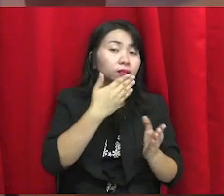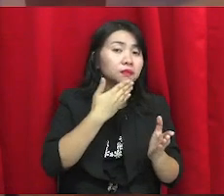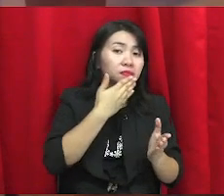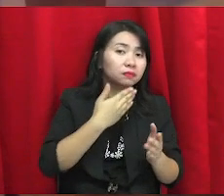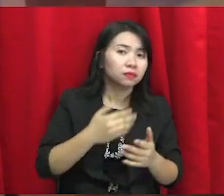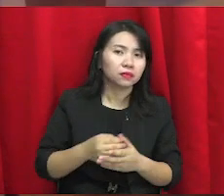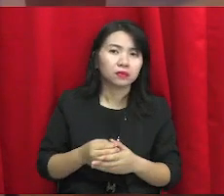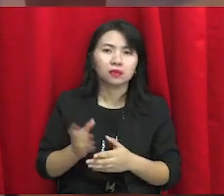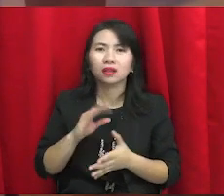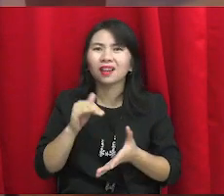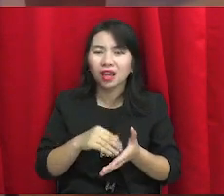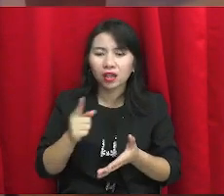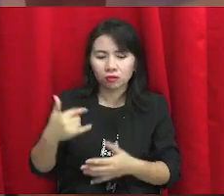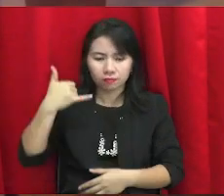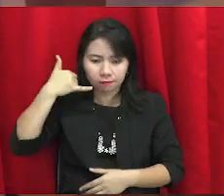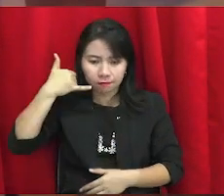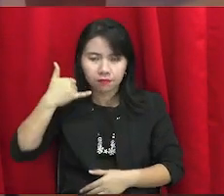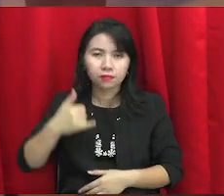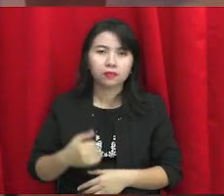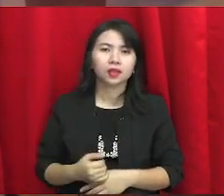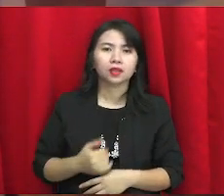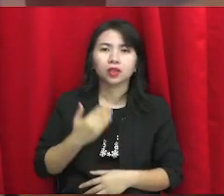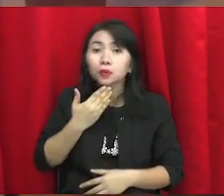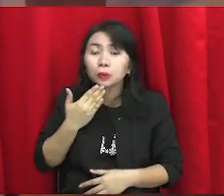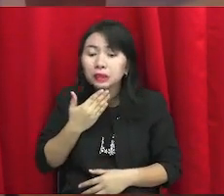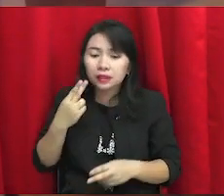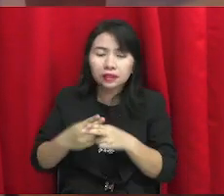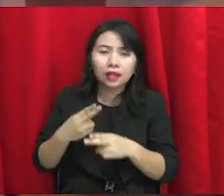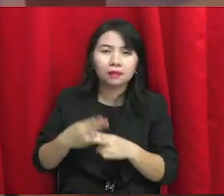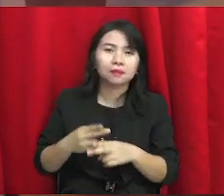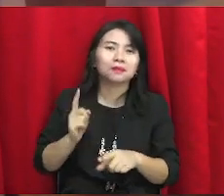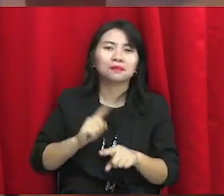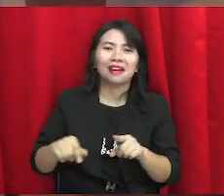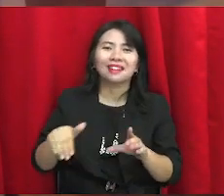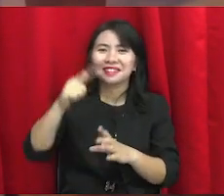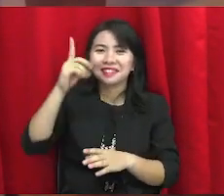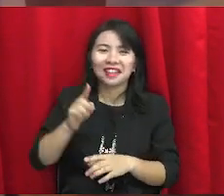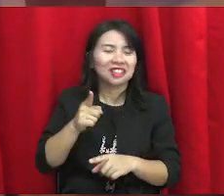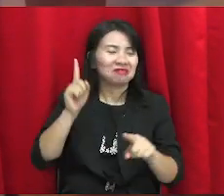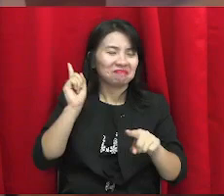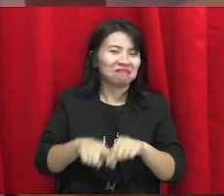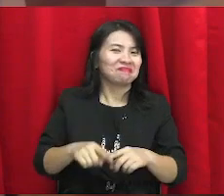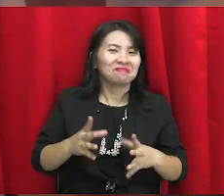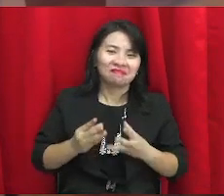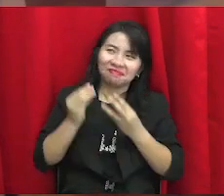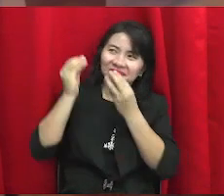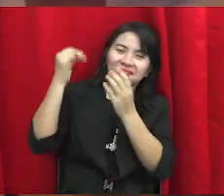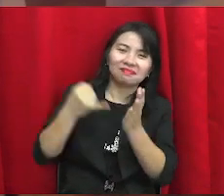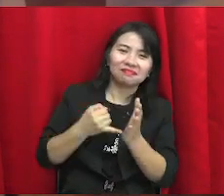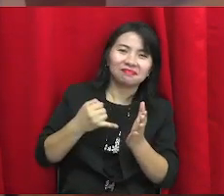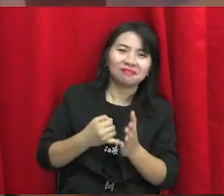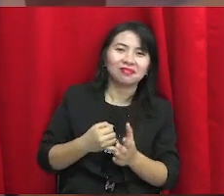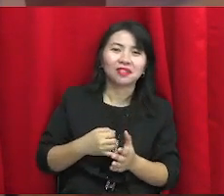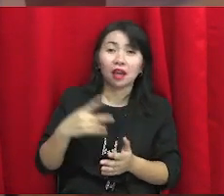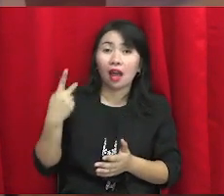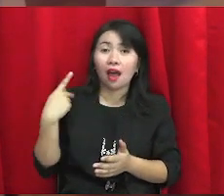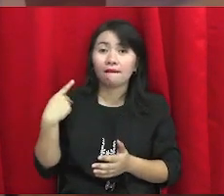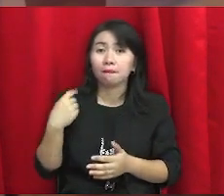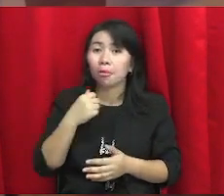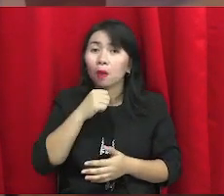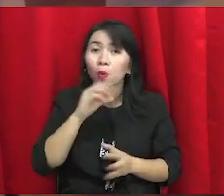na sweet, ganyan-ganyan po, sweetheart, honey, ganyan. Pero yung sa Panginoon, hindi natin mabigyan ng magandang tawag, hindi